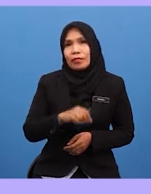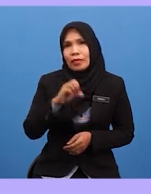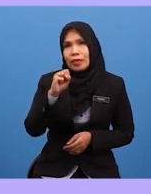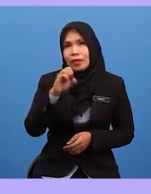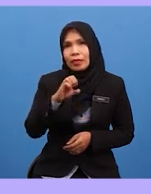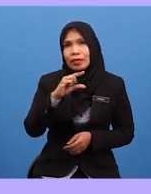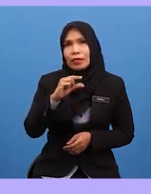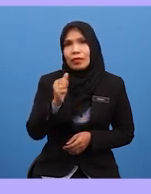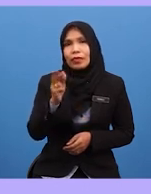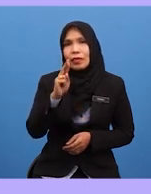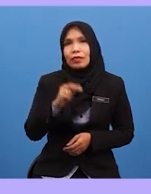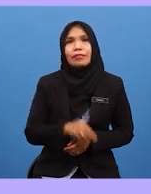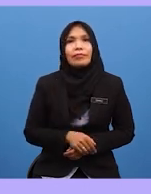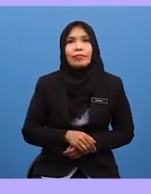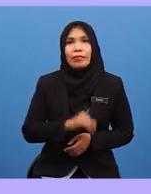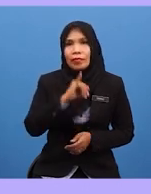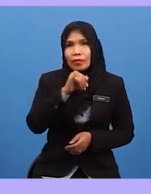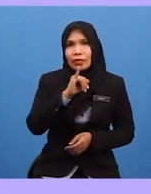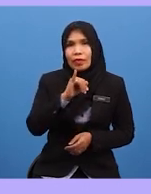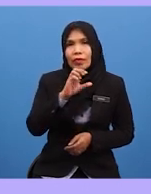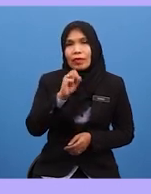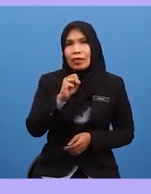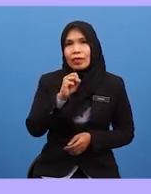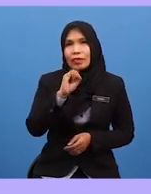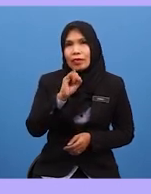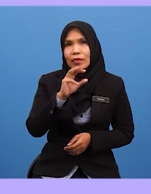satu jangka masa tertentu.